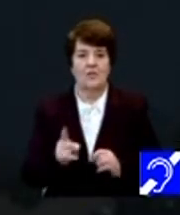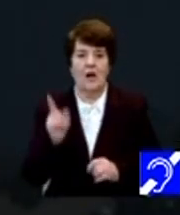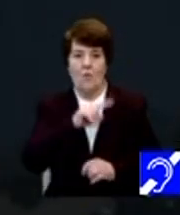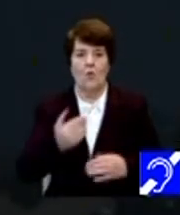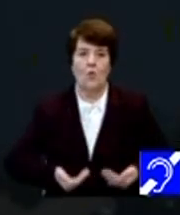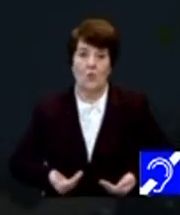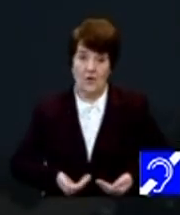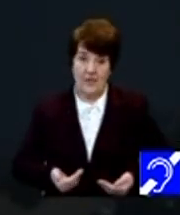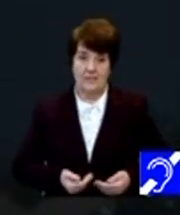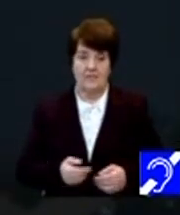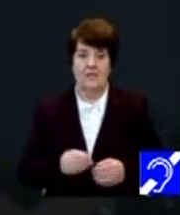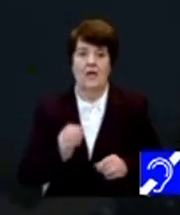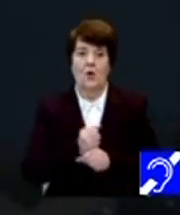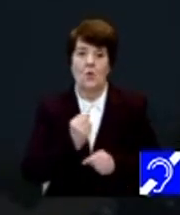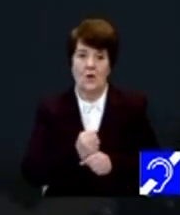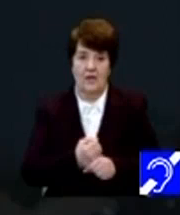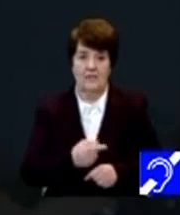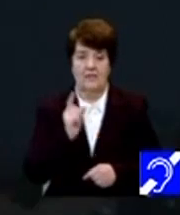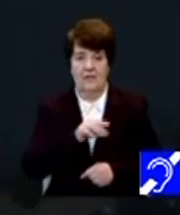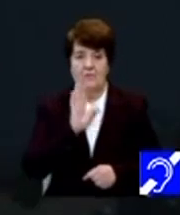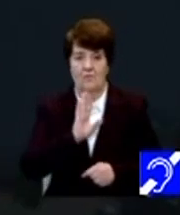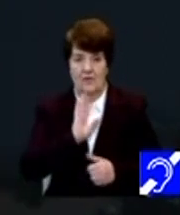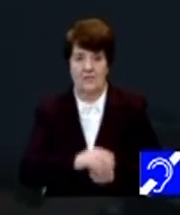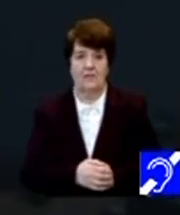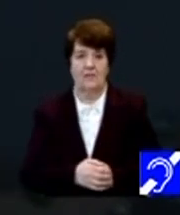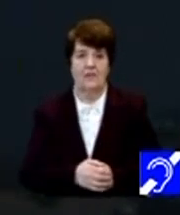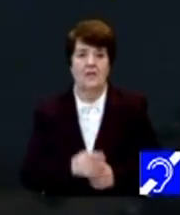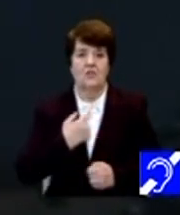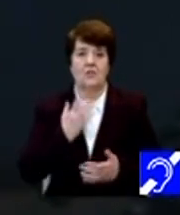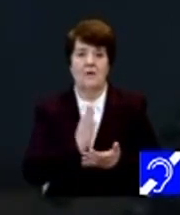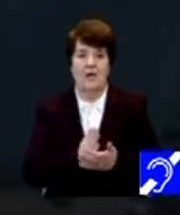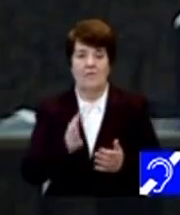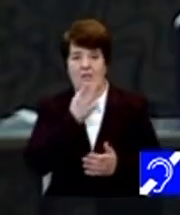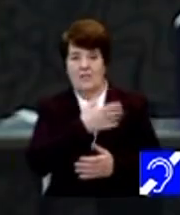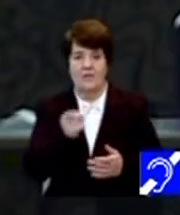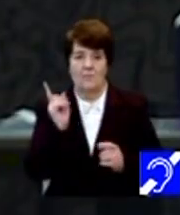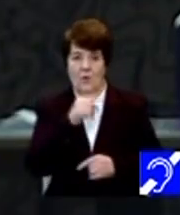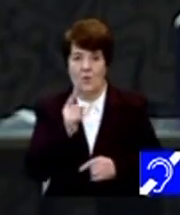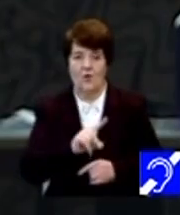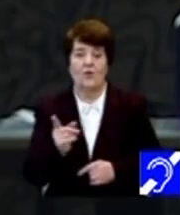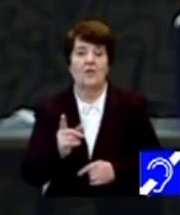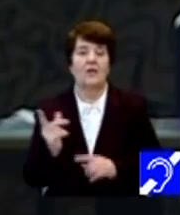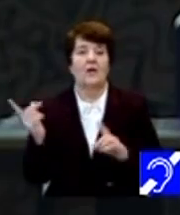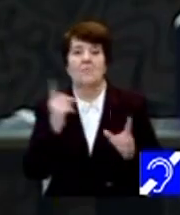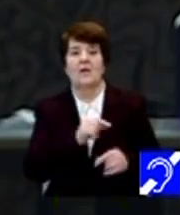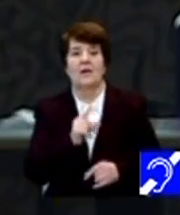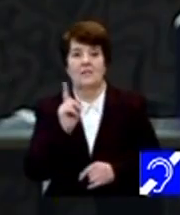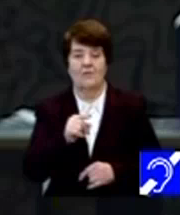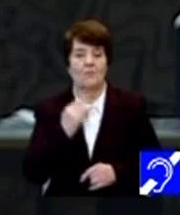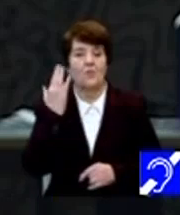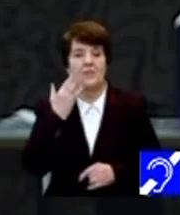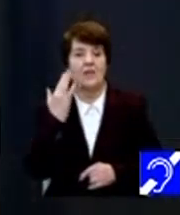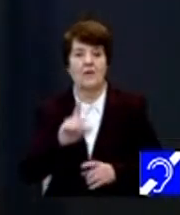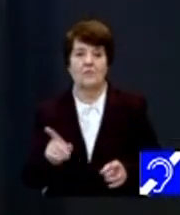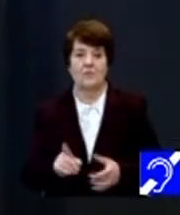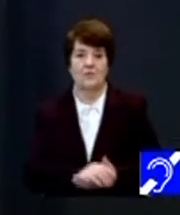și locuiesc acolo, lucrez, am o afacere în State și mă aflu mare parte a timpului acolo. Cu ce vis ai plecat acolo?